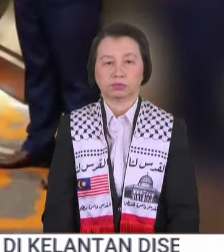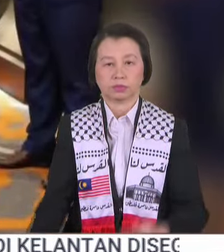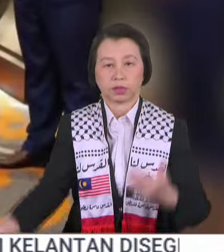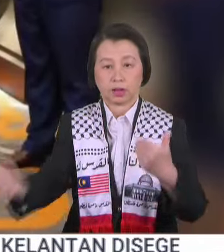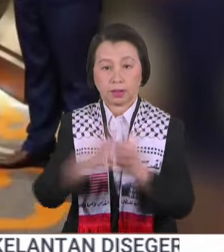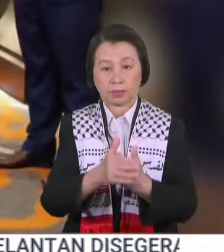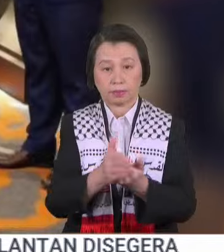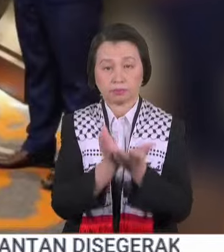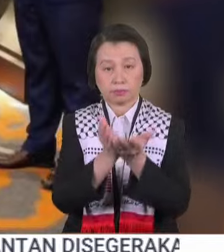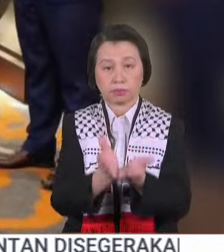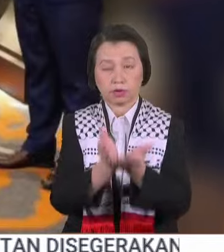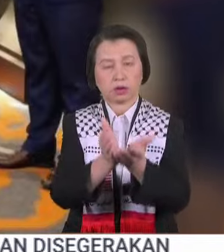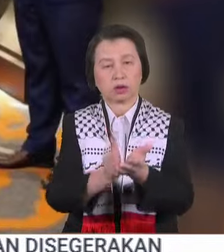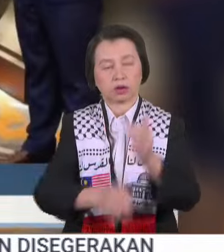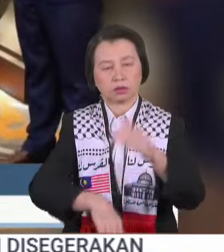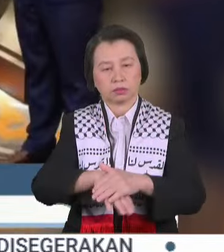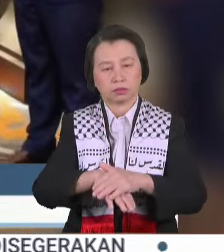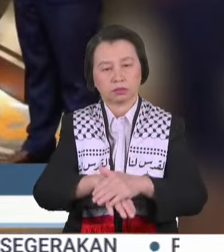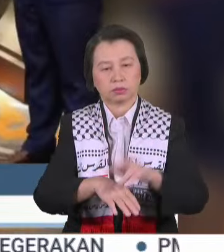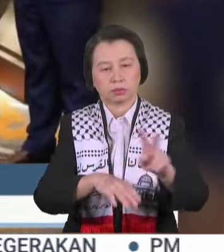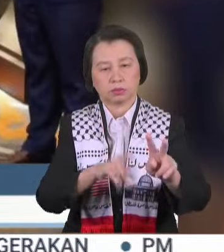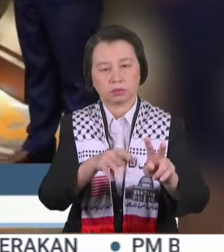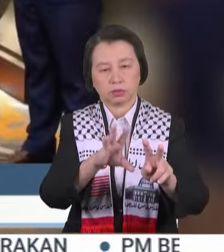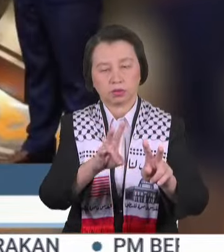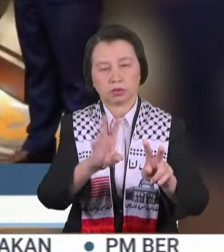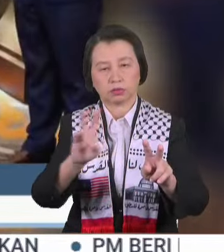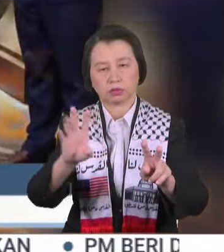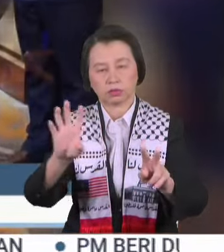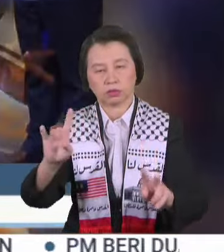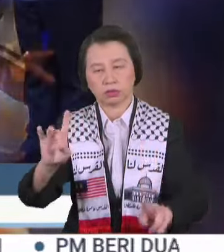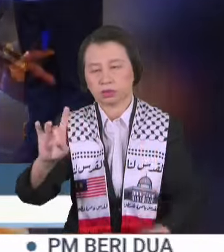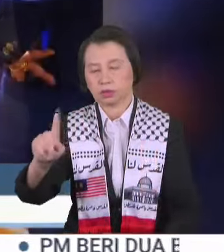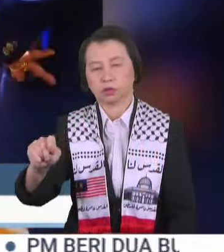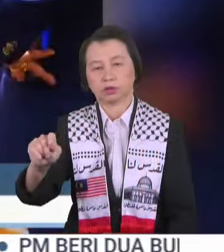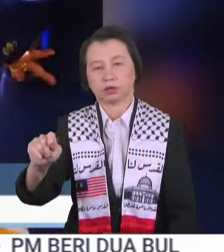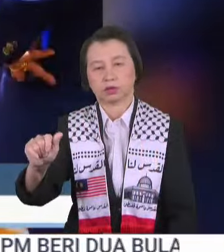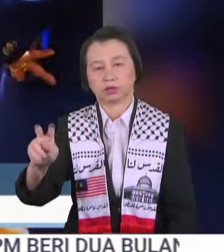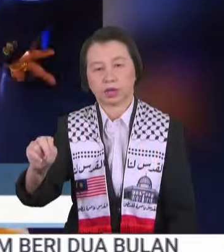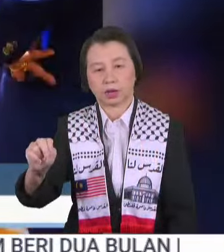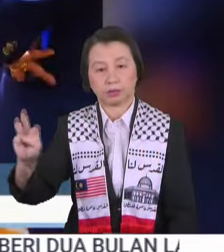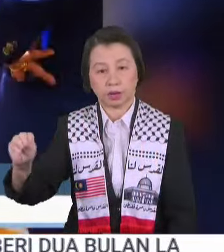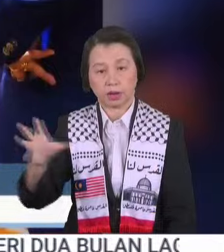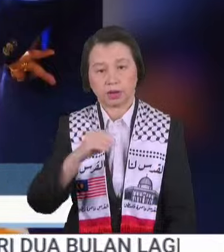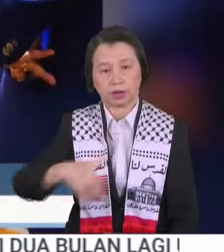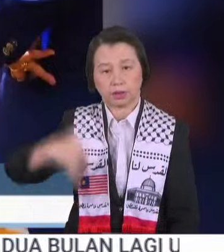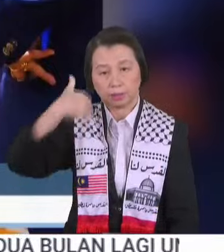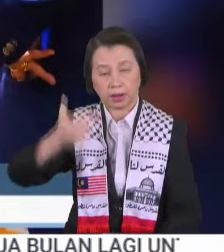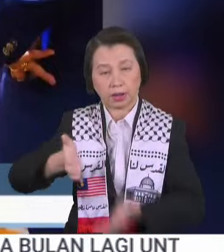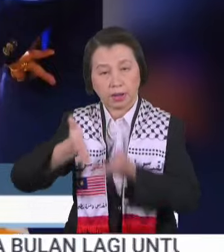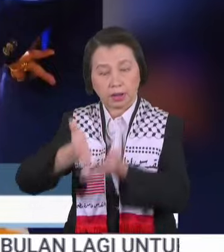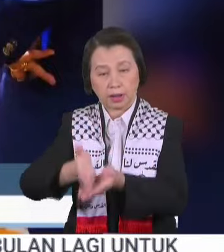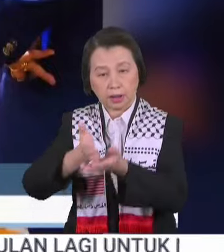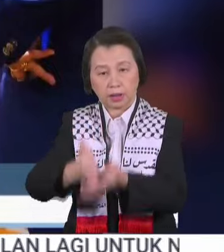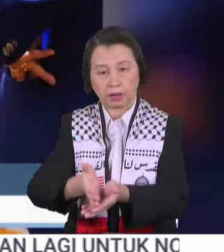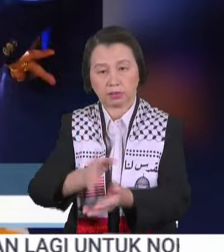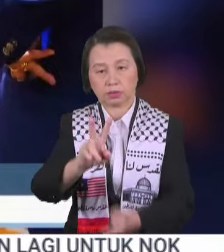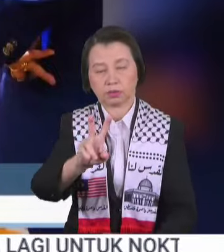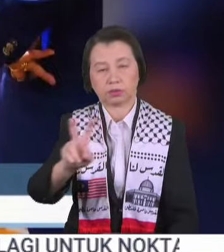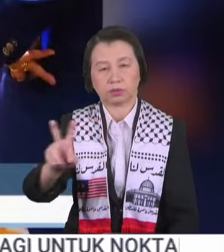Pengendalian kargo pula mencecah 48.77 juta ton metrik serta jumlah panggilan kapal pada